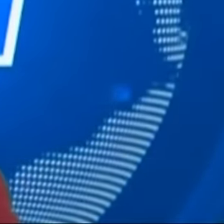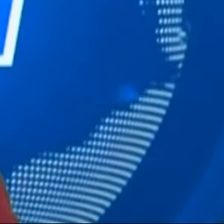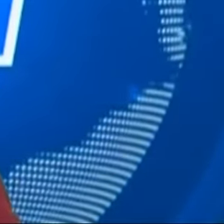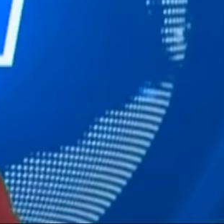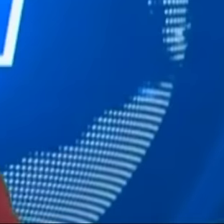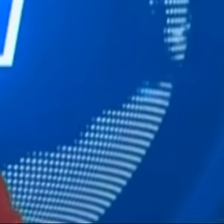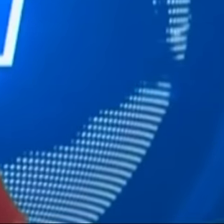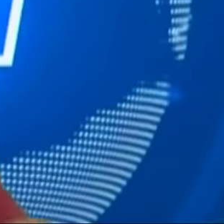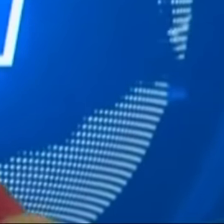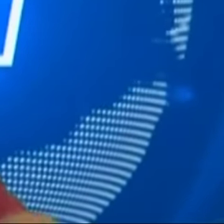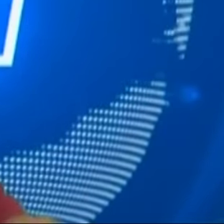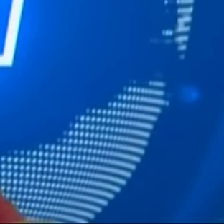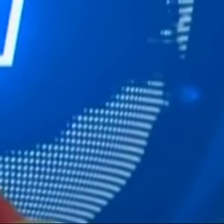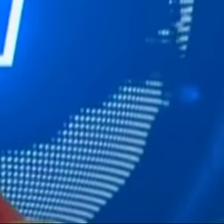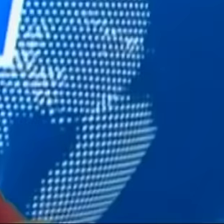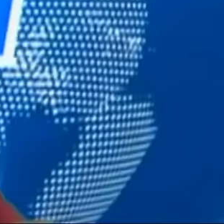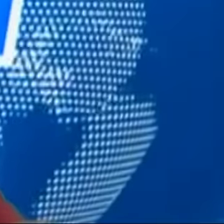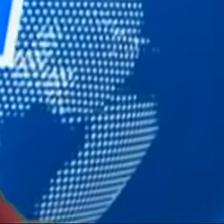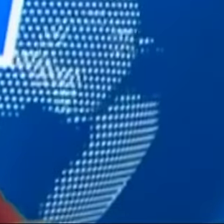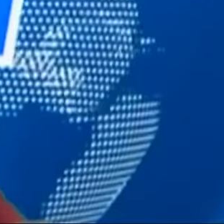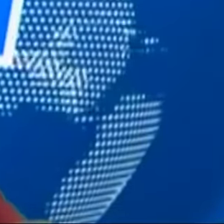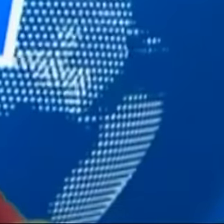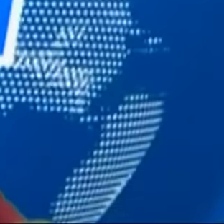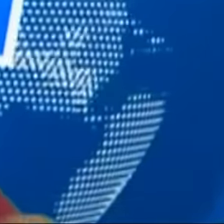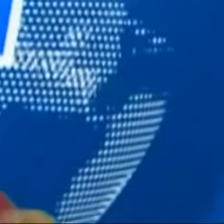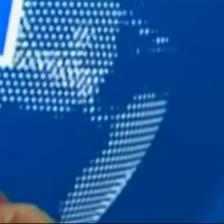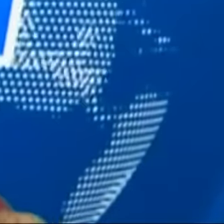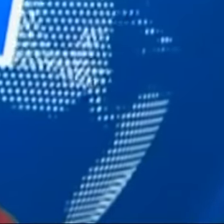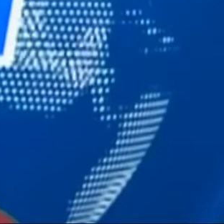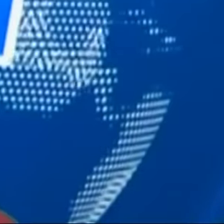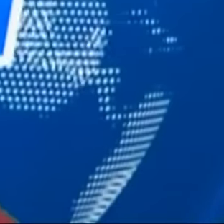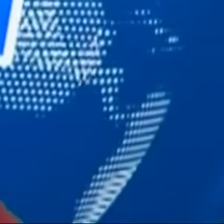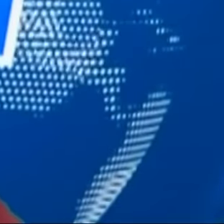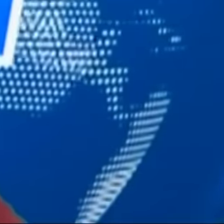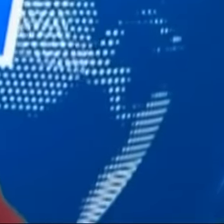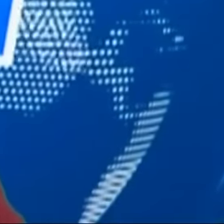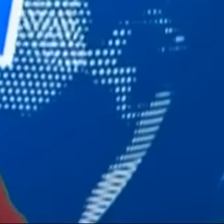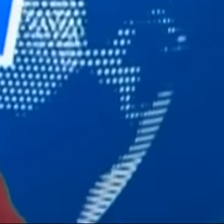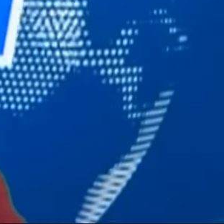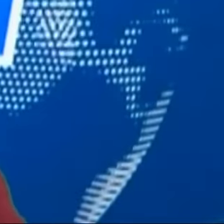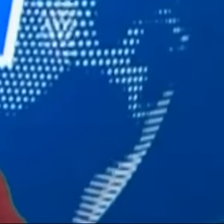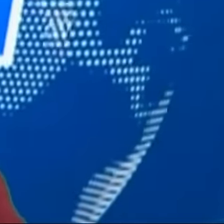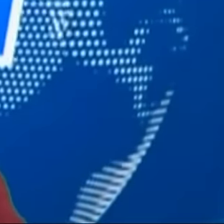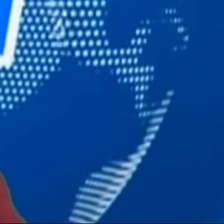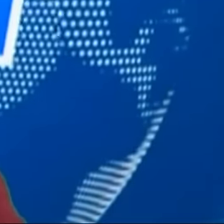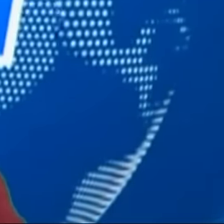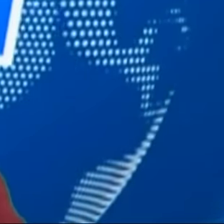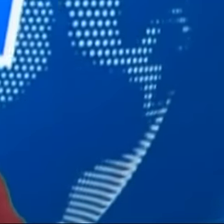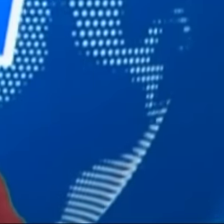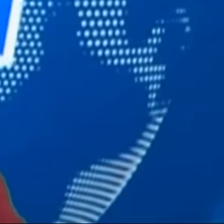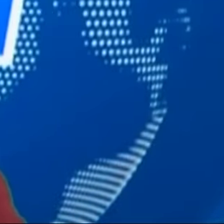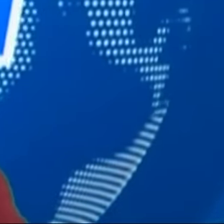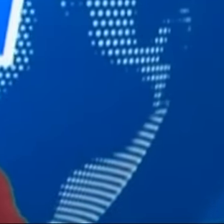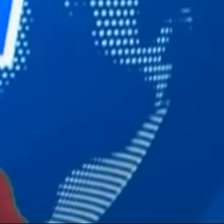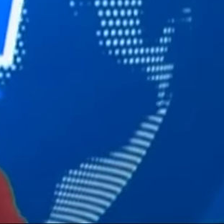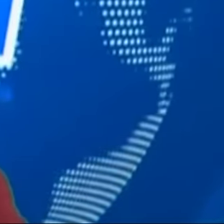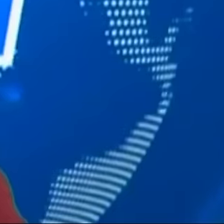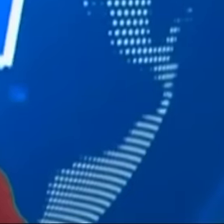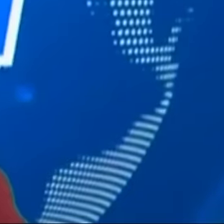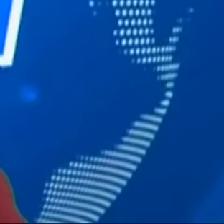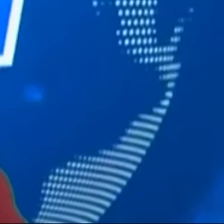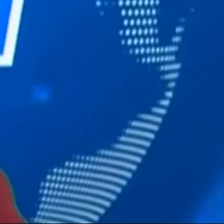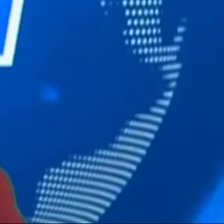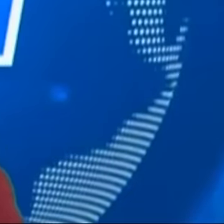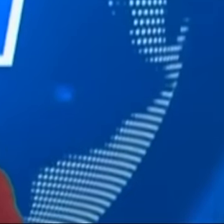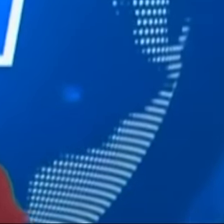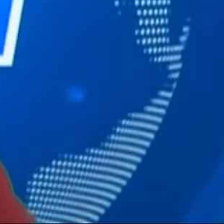et 2022, environ 19,5 millions de décès dus à la rougeole ont été évités grâce à la vaccination. Les pays